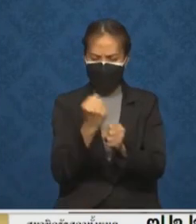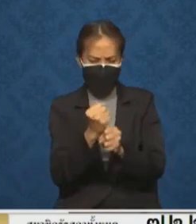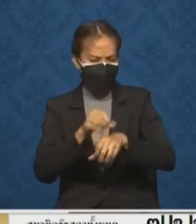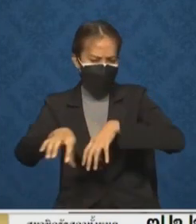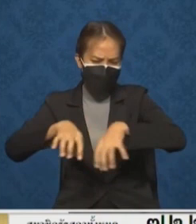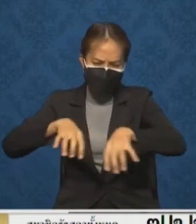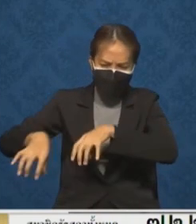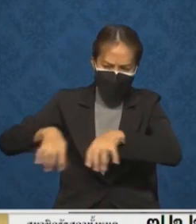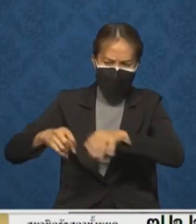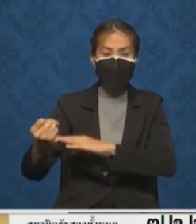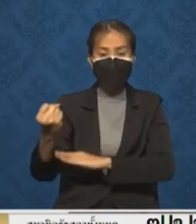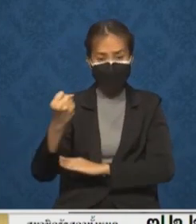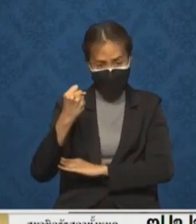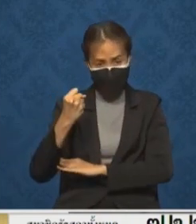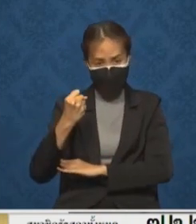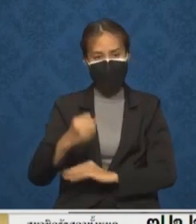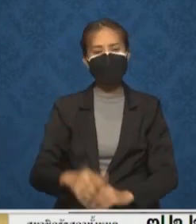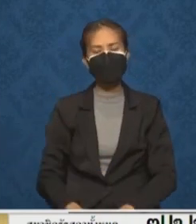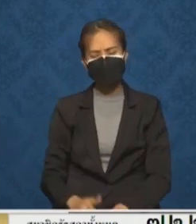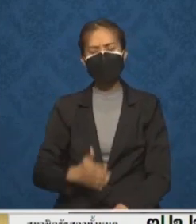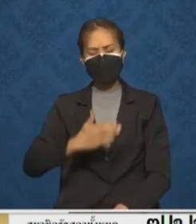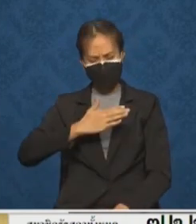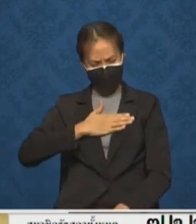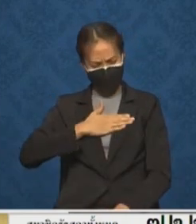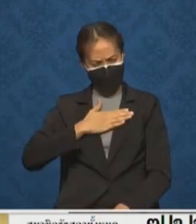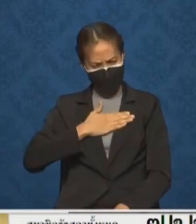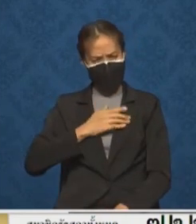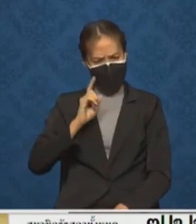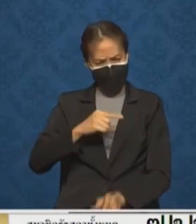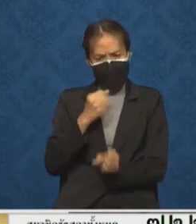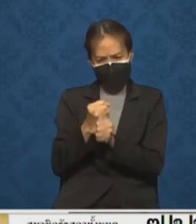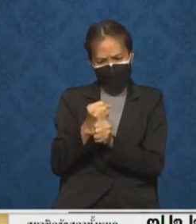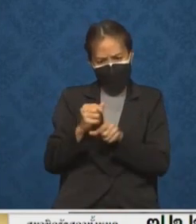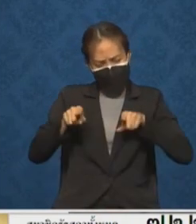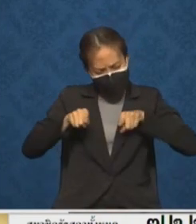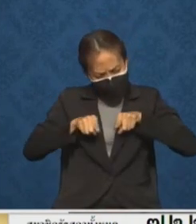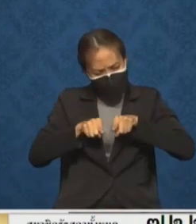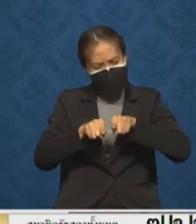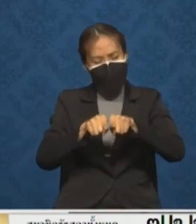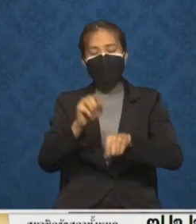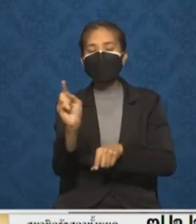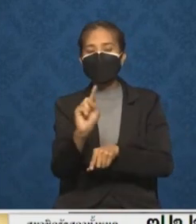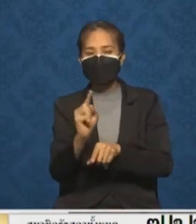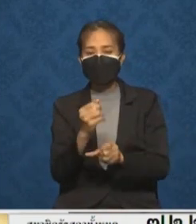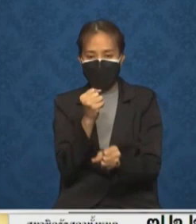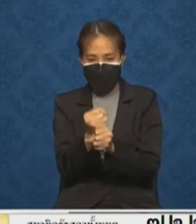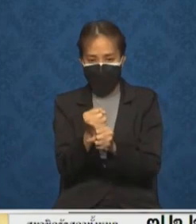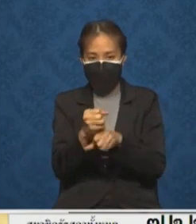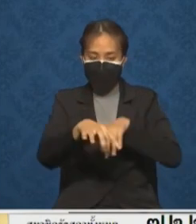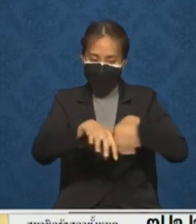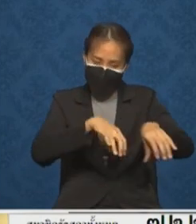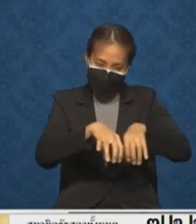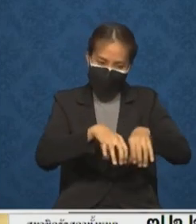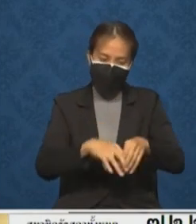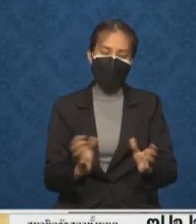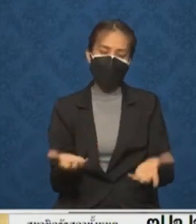นสิ่งที่เราควรจะได้ทำควบคู่ไปด้วยกันในเวลาเดียวกันก็คือเราจะต้องหันมาร่วมกันส